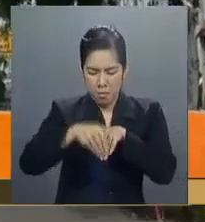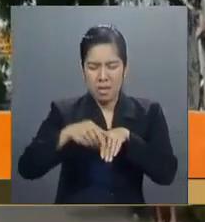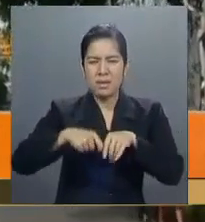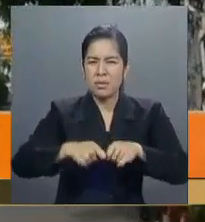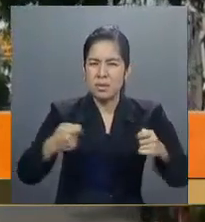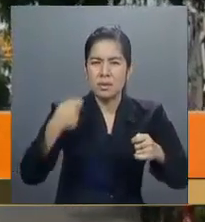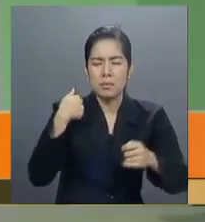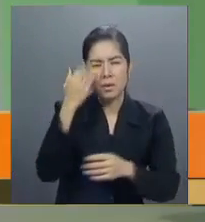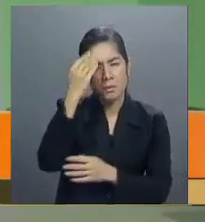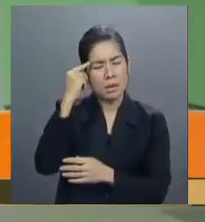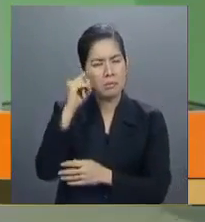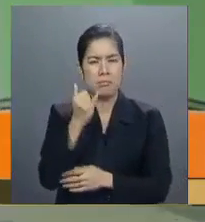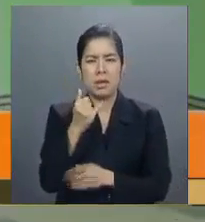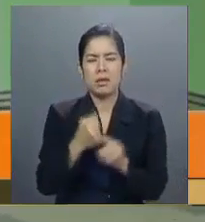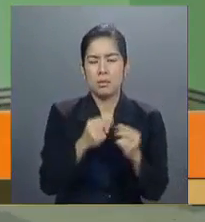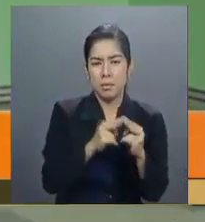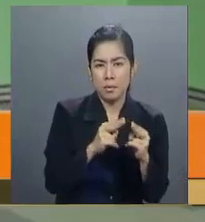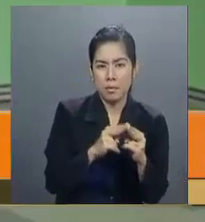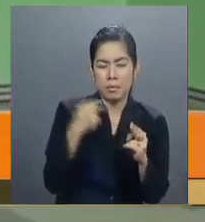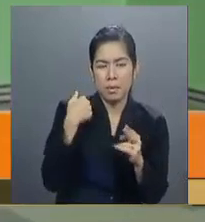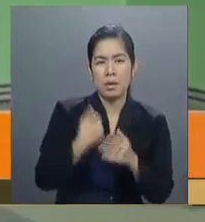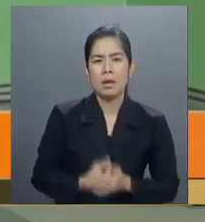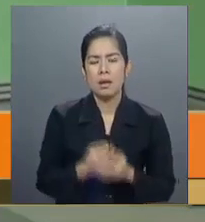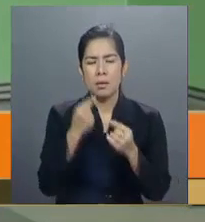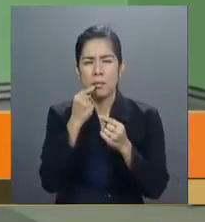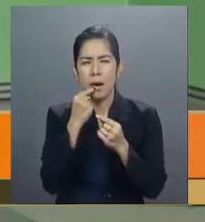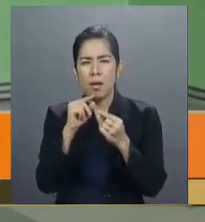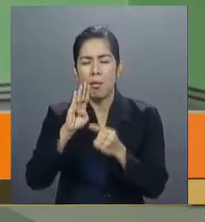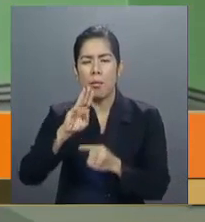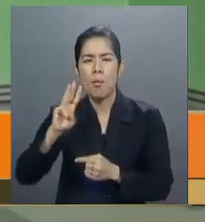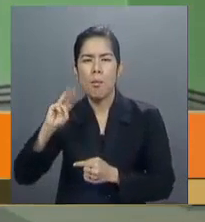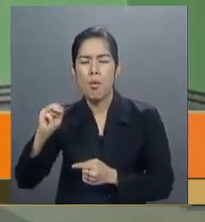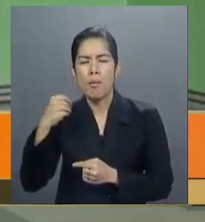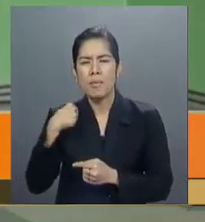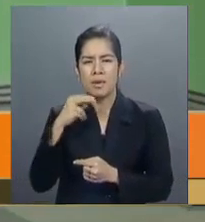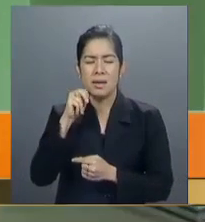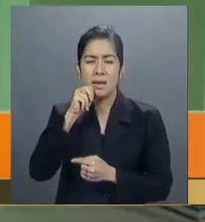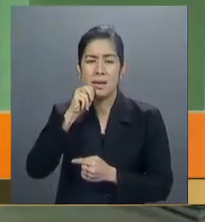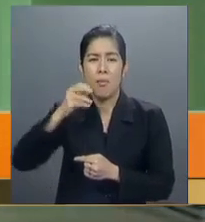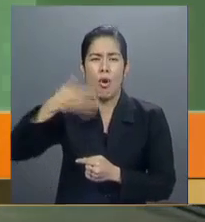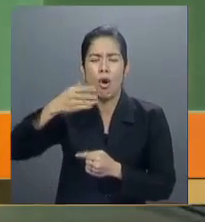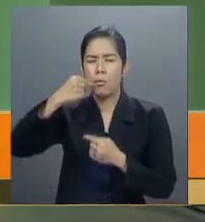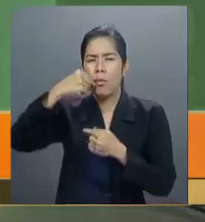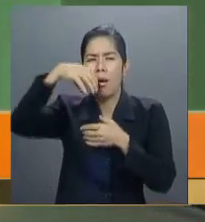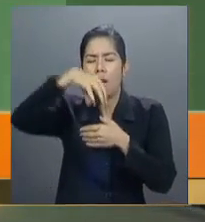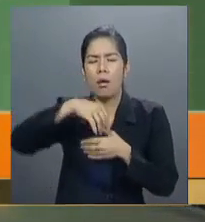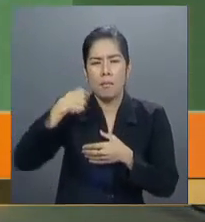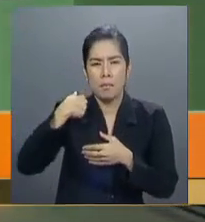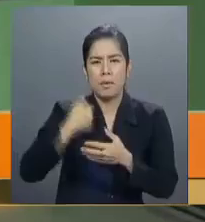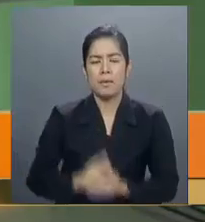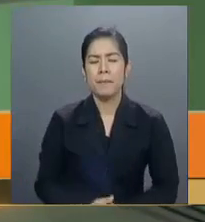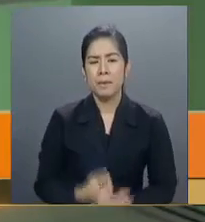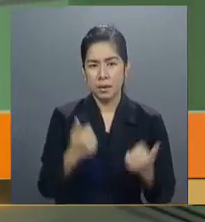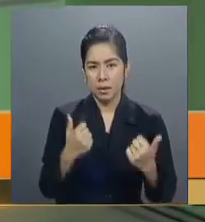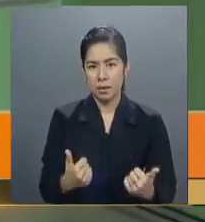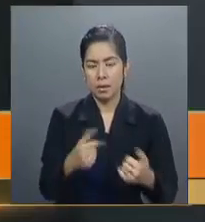งละเมิดทางเพศปากบวมพองผิวหนังลอกจากการถูกน้ำร้อนลวกกรอกปากและลวกหลายจุดนะคะล่าสุดอาการยัง